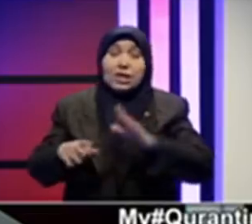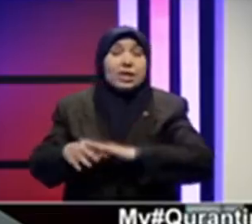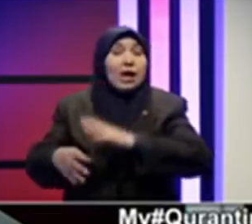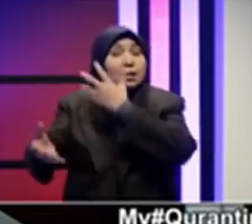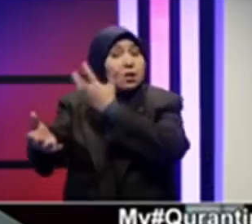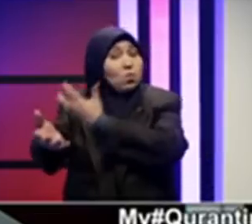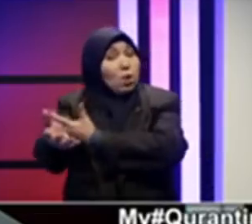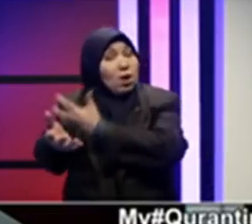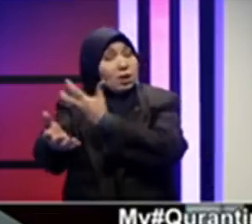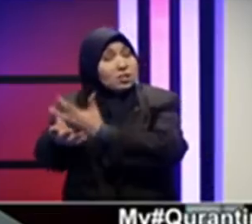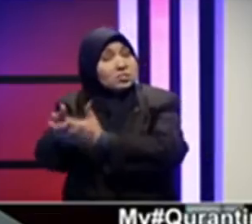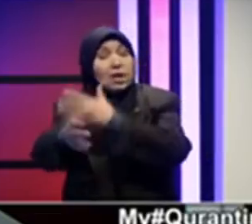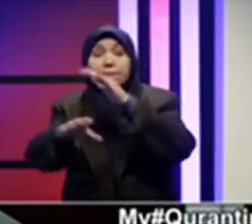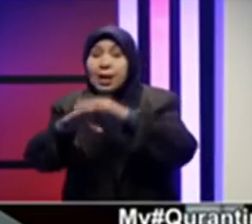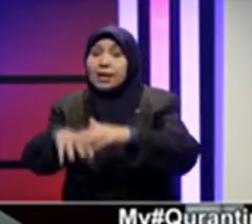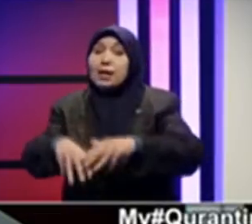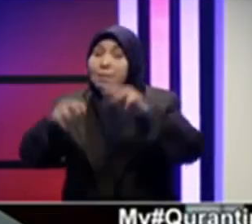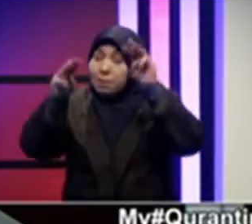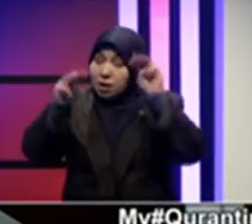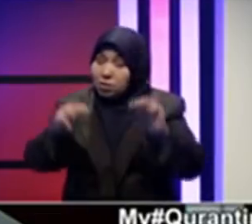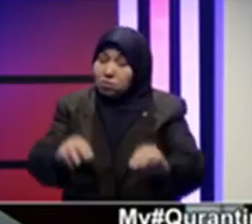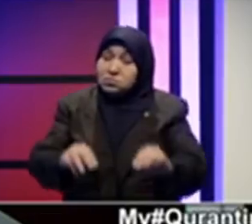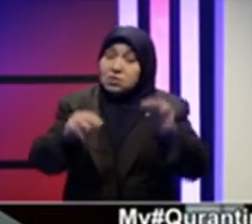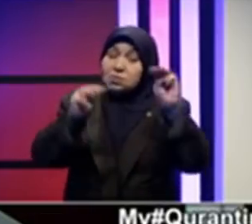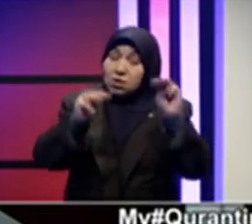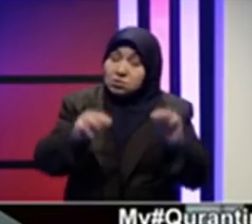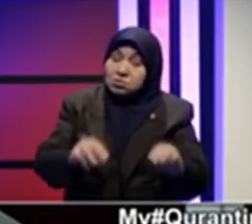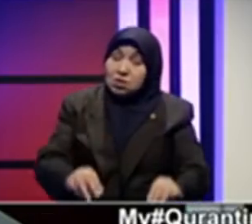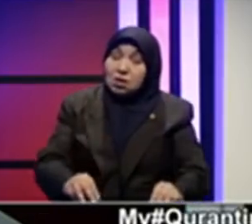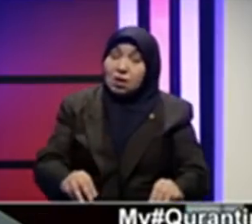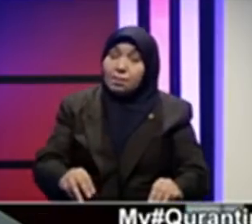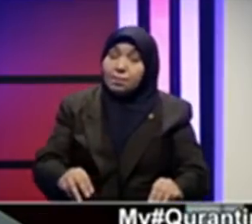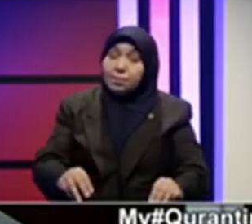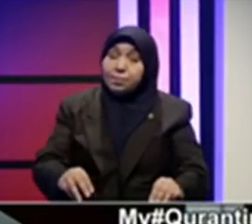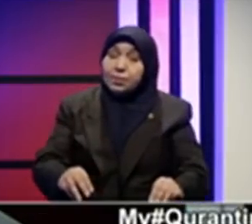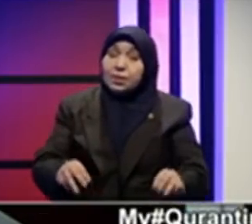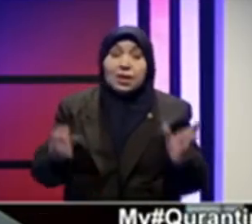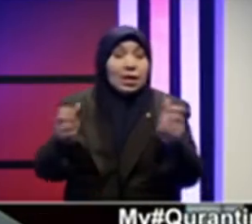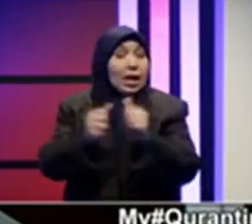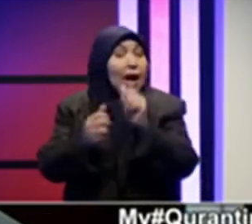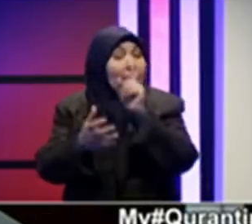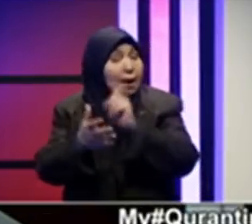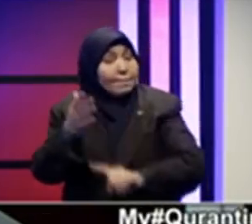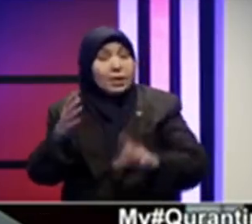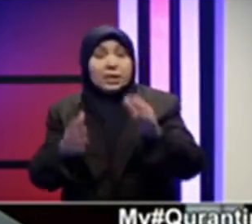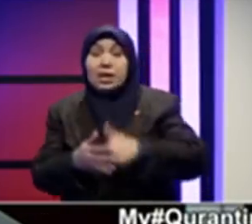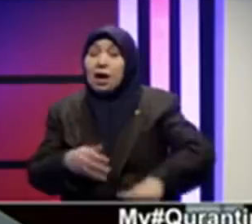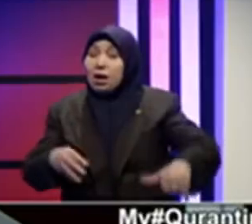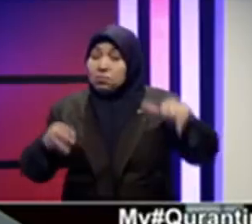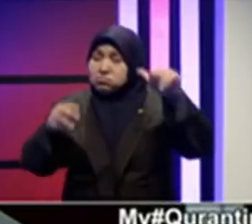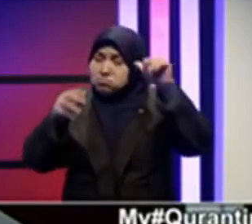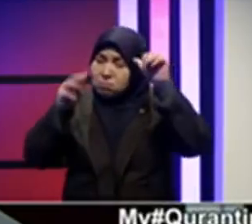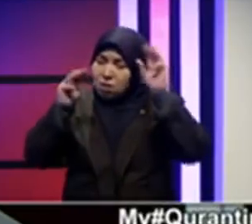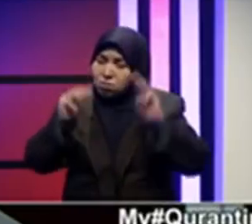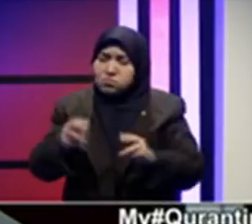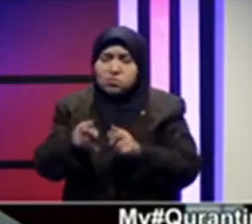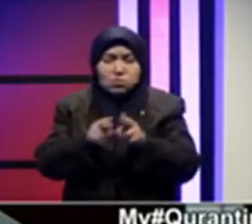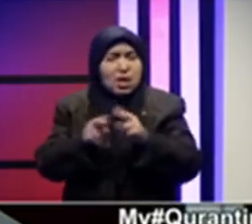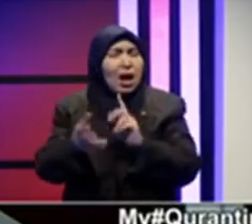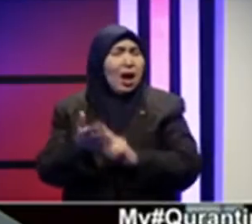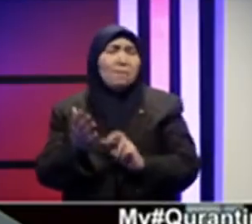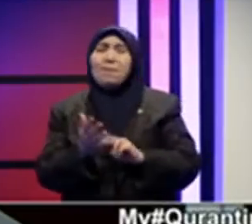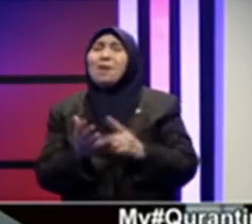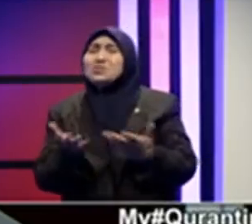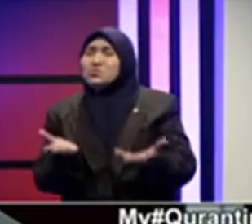diwariskan kepada mereka, bima kuntum, yang diwariskannya dengan apa yang kamu usahakan. Apa maksudnya?